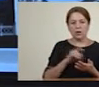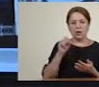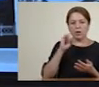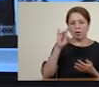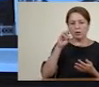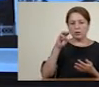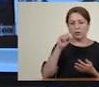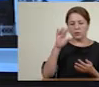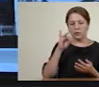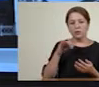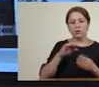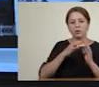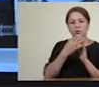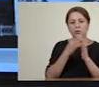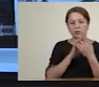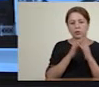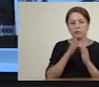kechadi. U